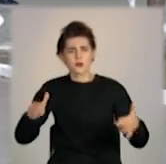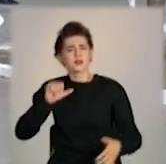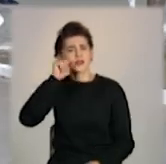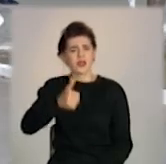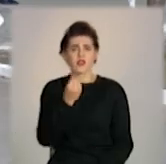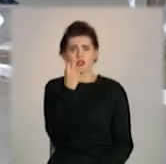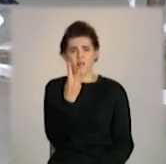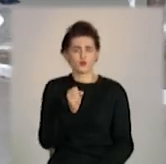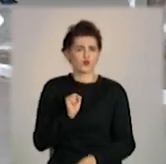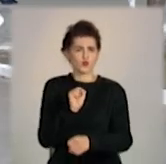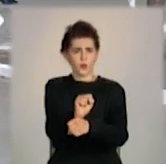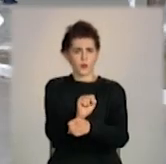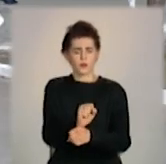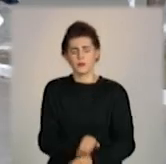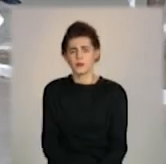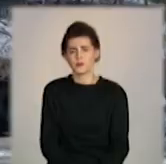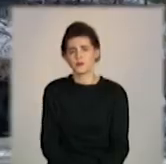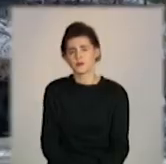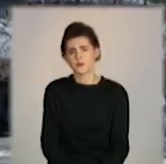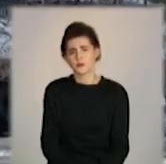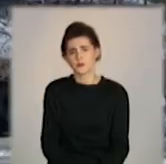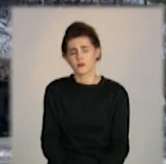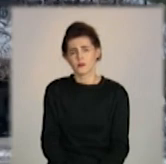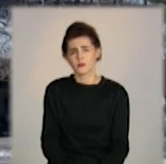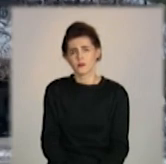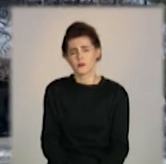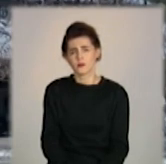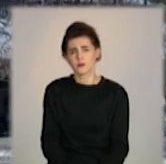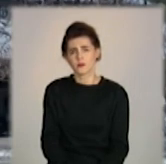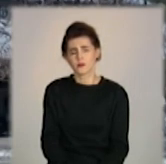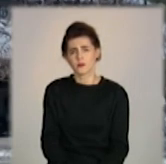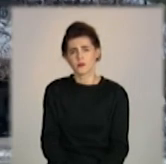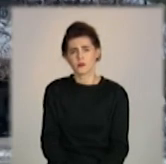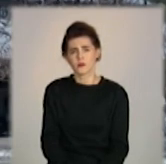о 12 дня. Валерія Семічихіна, Артем Крабицький, телеканал «Донбас».